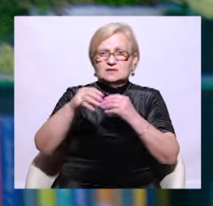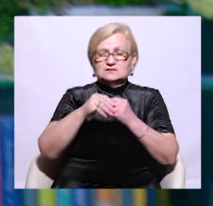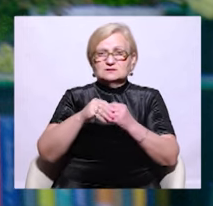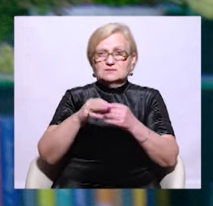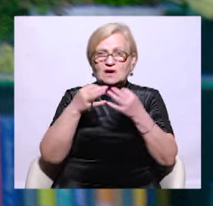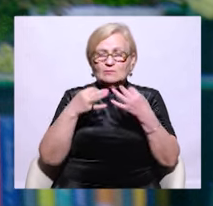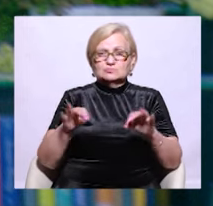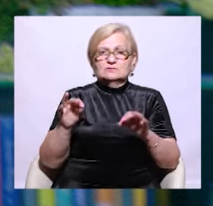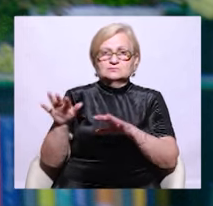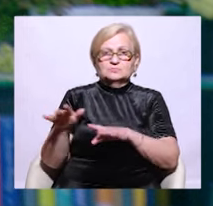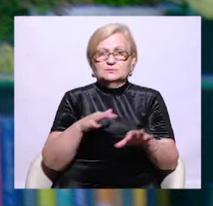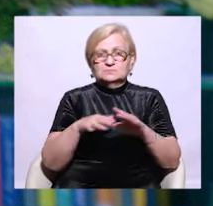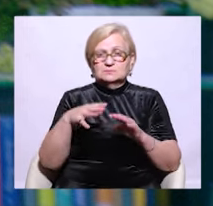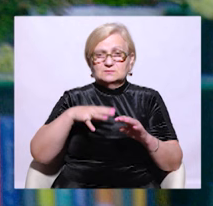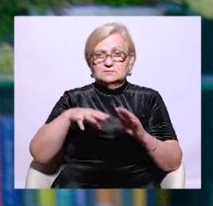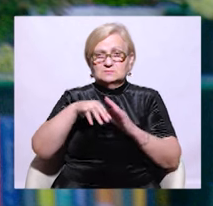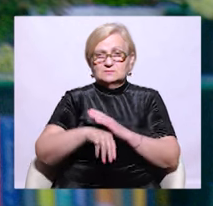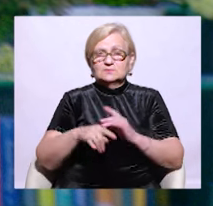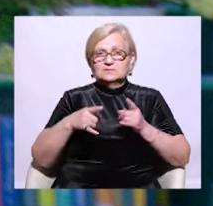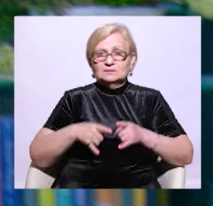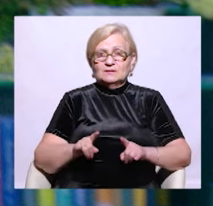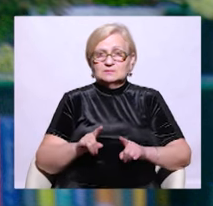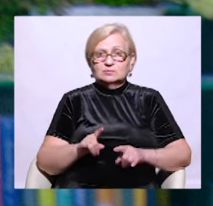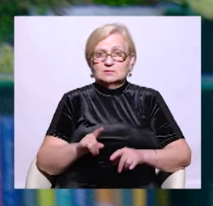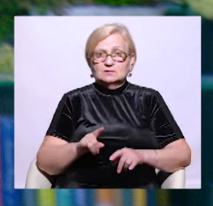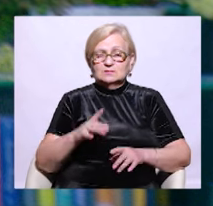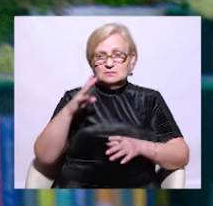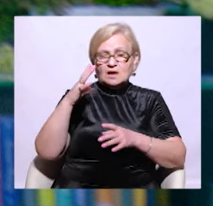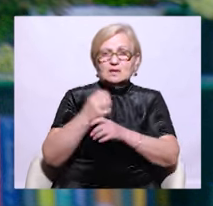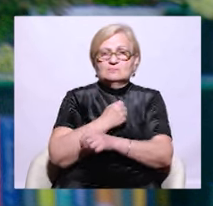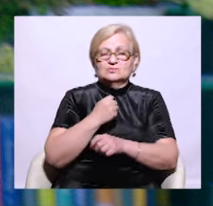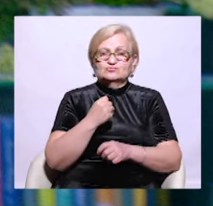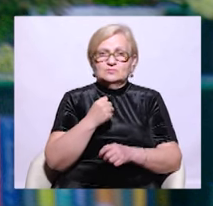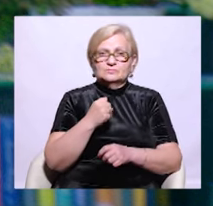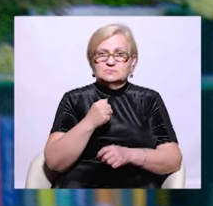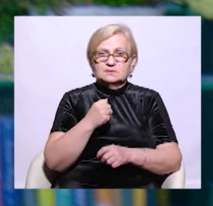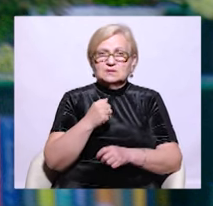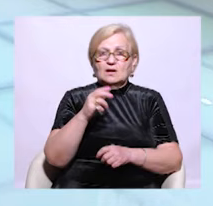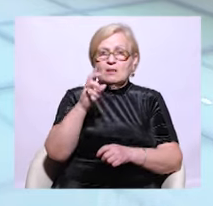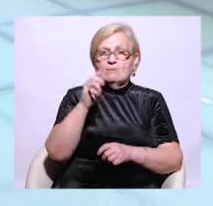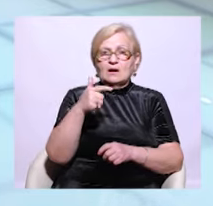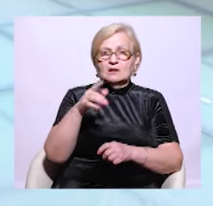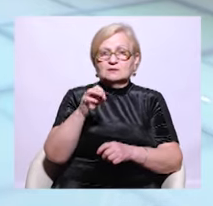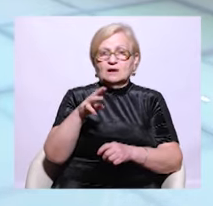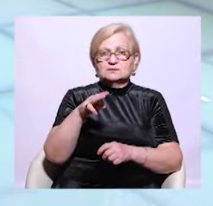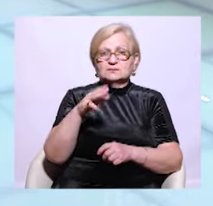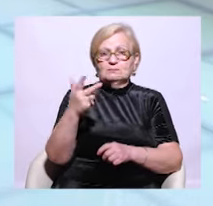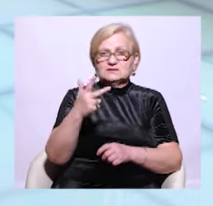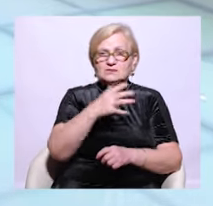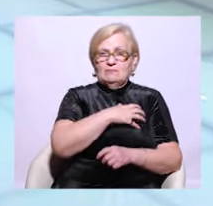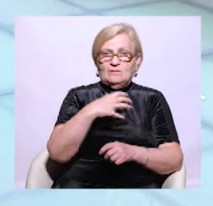გამათავისუფლებელი მოძრაობა საქართველოში დაბადებული იმარჯვებს და ბაგრატ მესამე